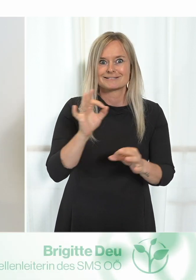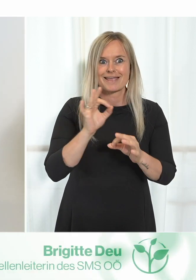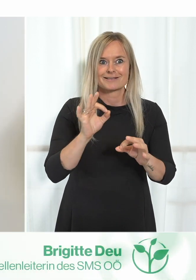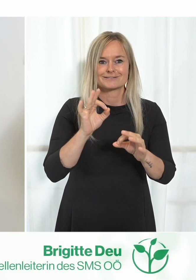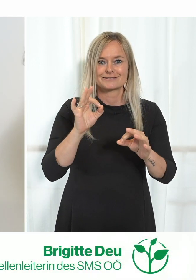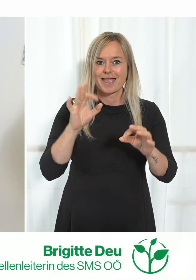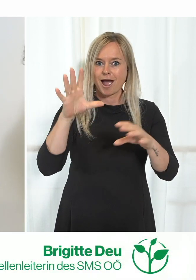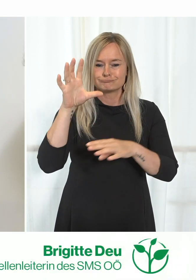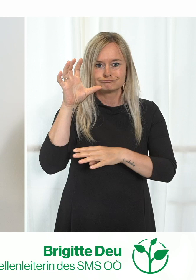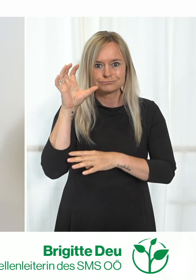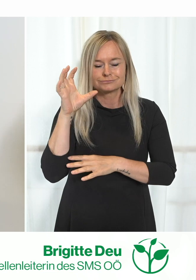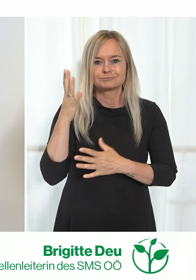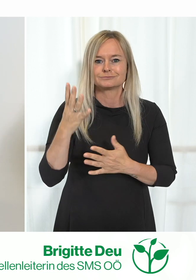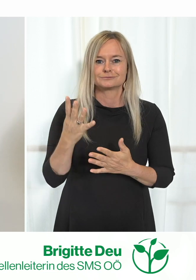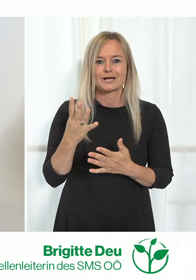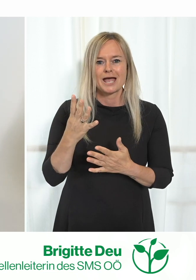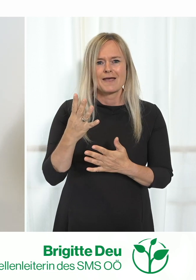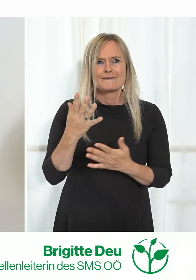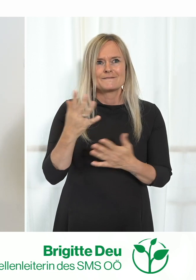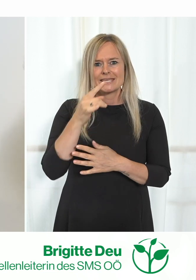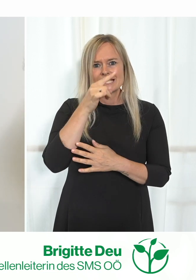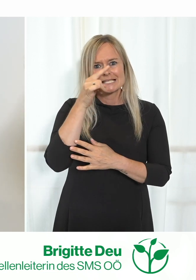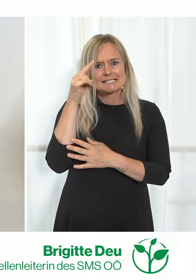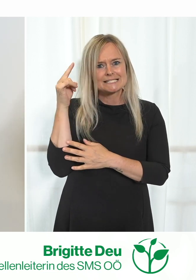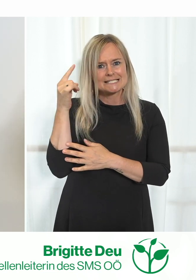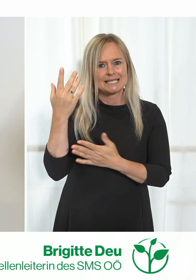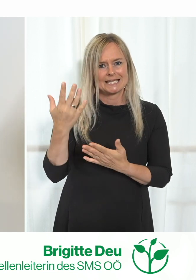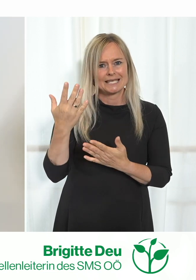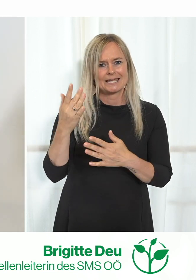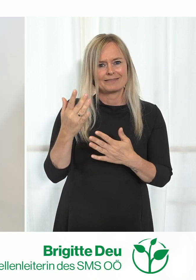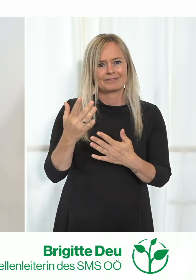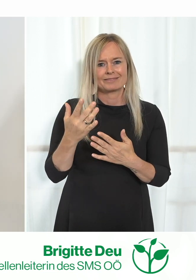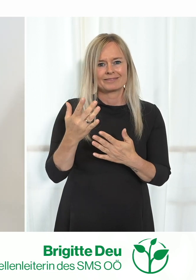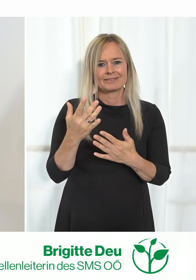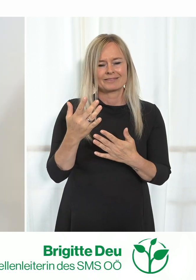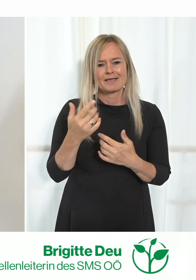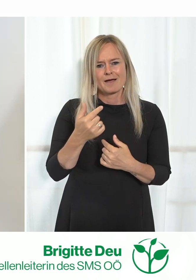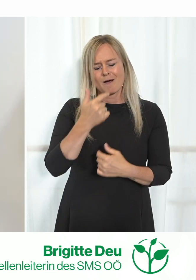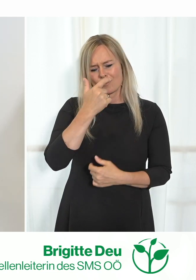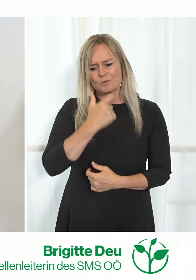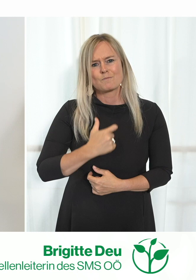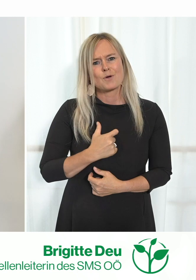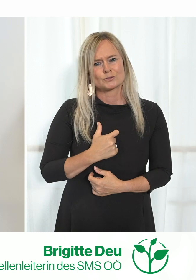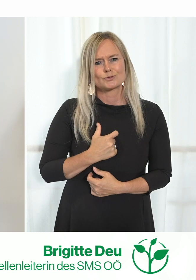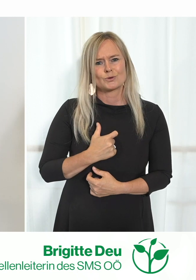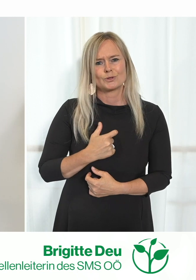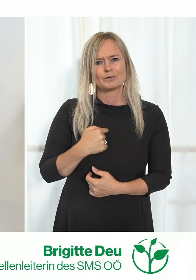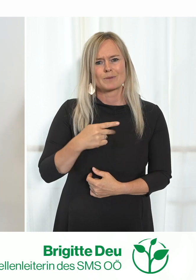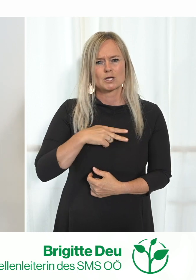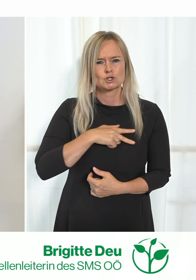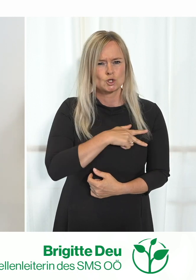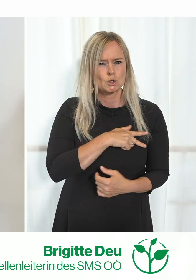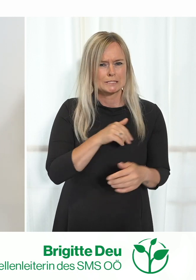beeindruckt. Das hat für mich fast so einen sinnstiftenden Aspekt für mich persönlich. Und als